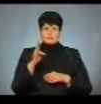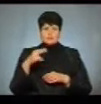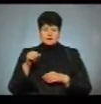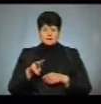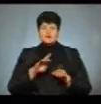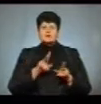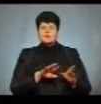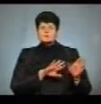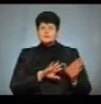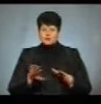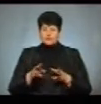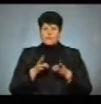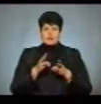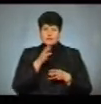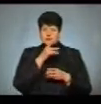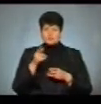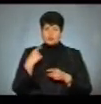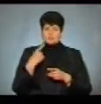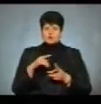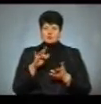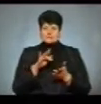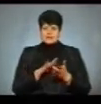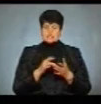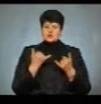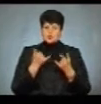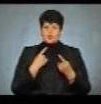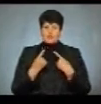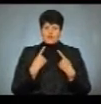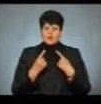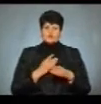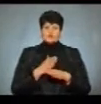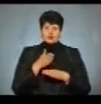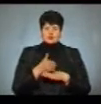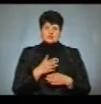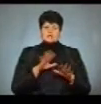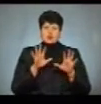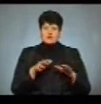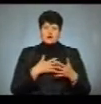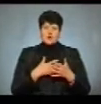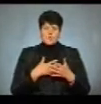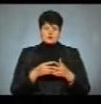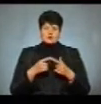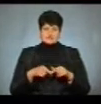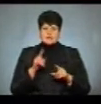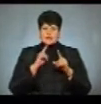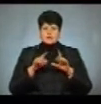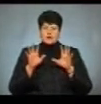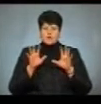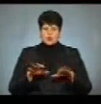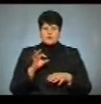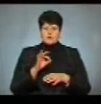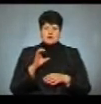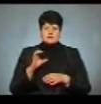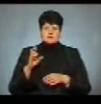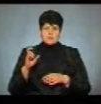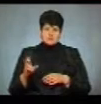минув опалювальний період в обласному центрі, говоримо сьогодні. Гість-студії – голова громадської організації Рада голів ОСББ міста Тернополя